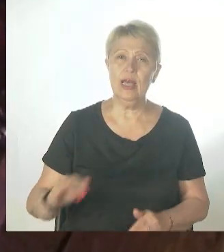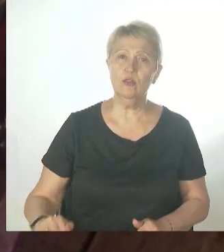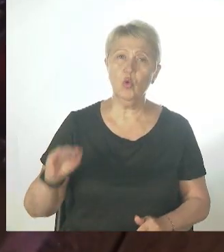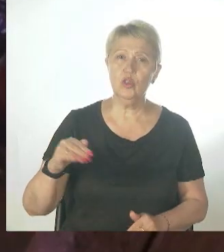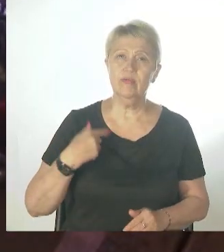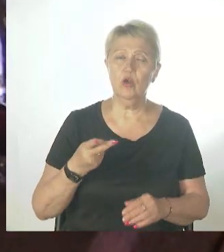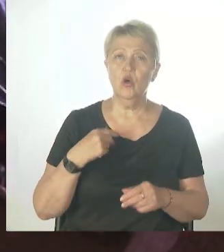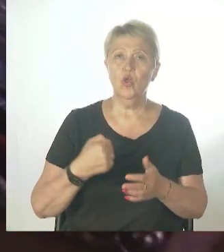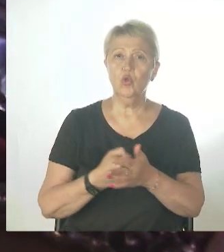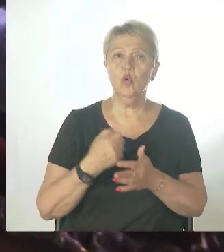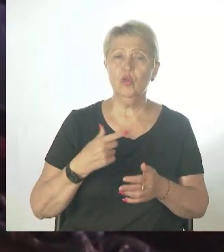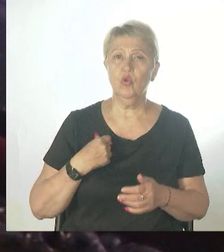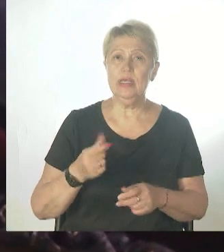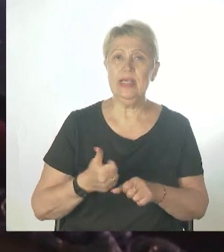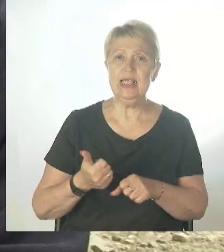кончины.